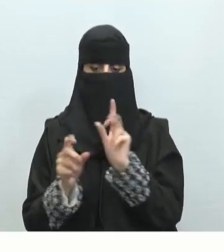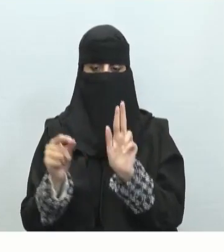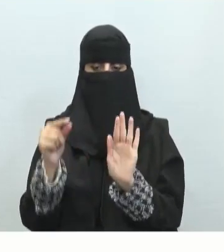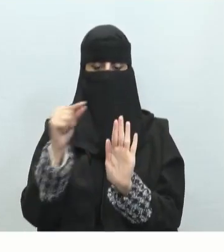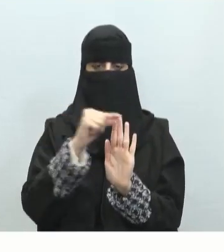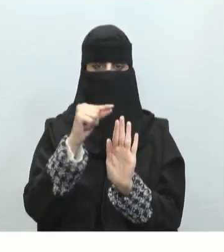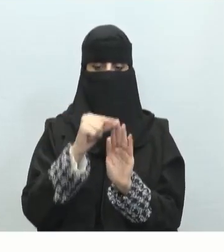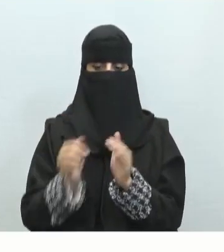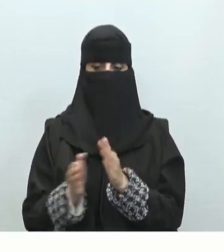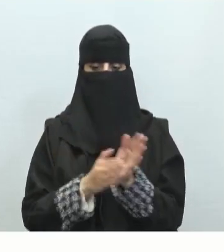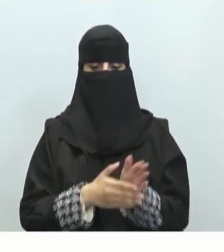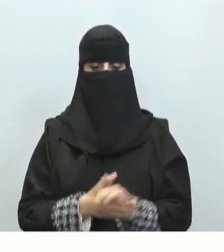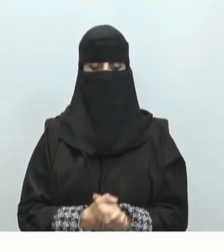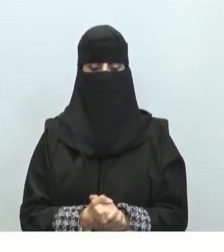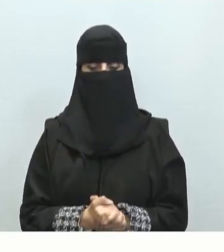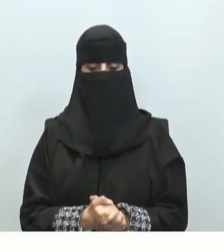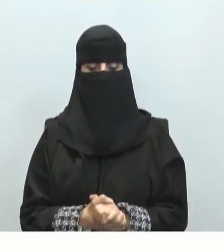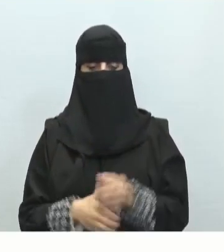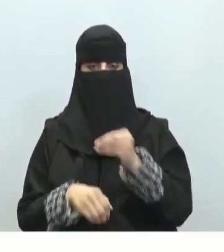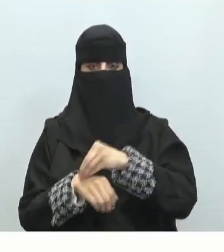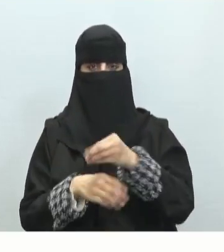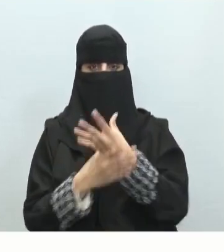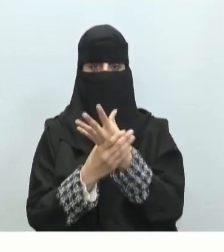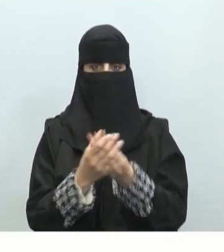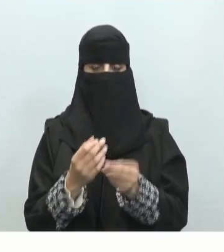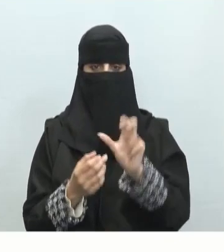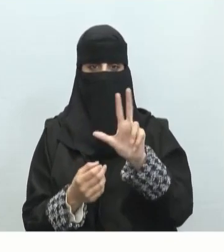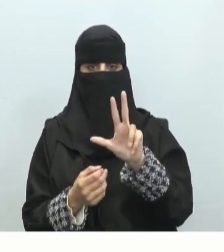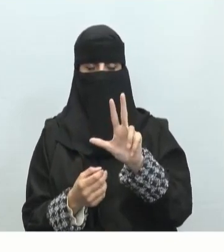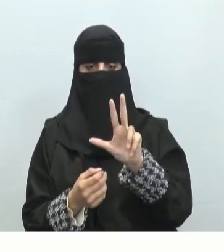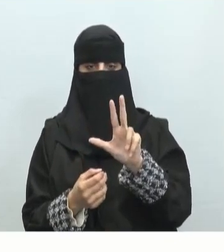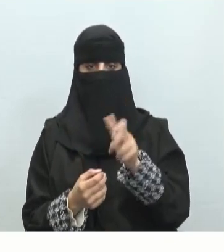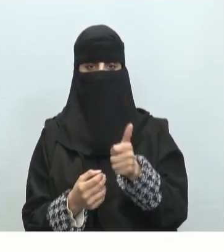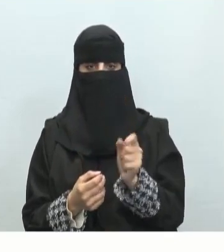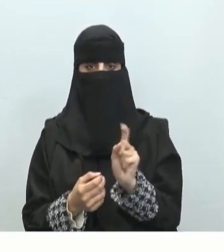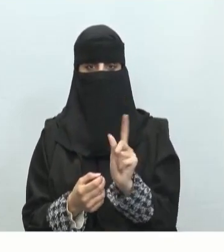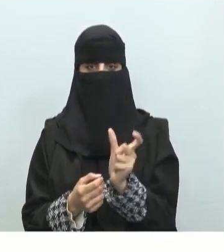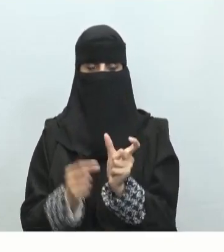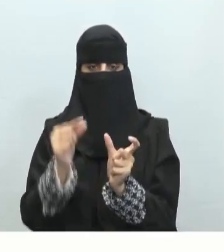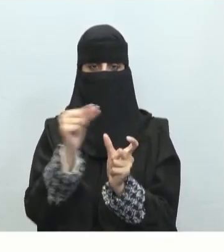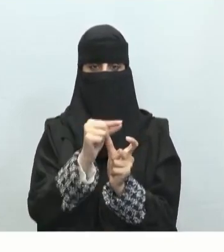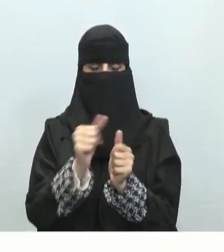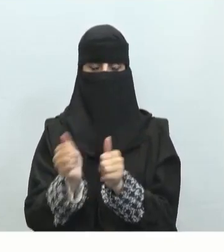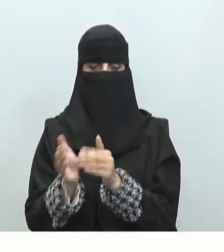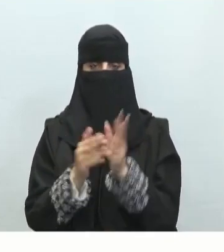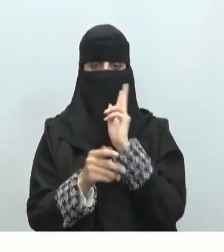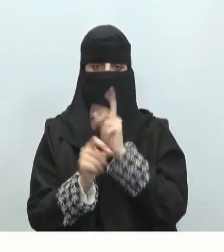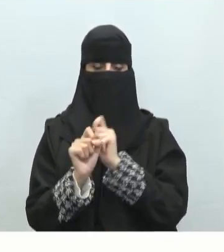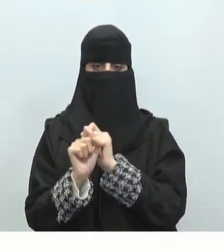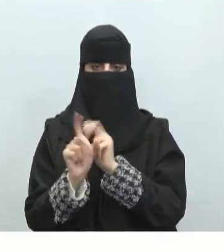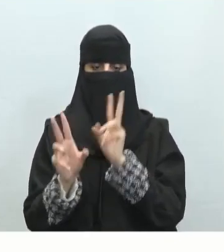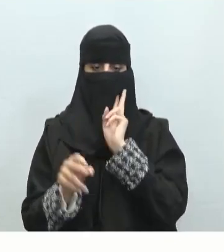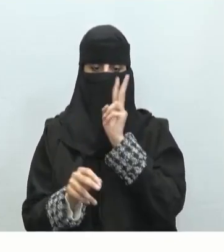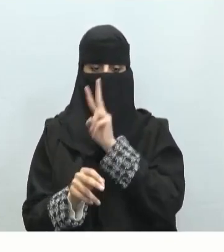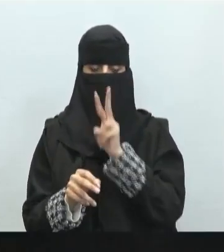الضمه اخيرا يقبل الابن اخر الاسم الضمه اولا